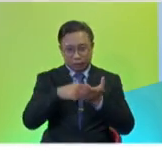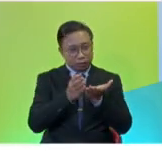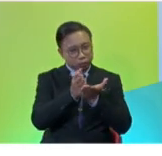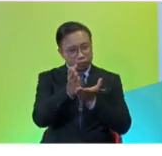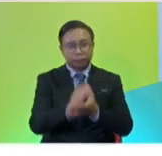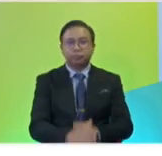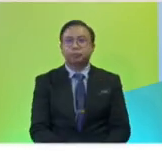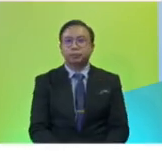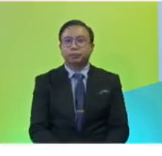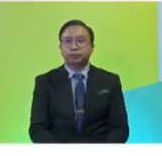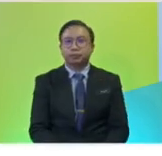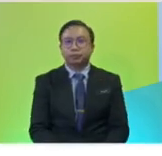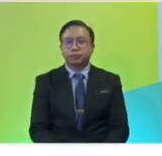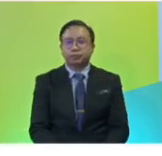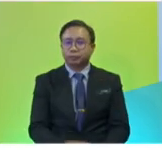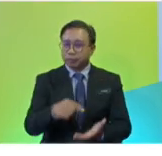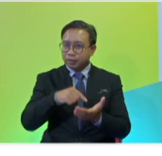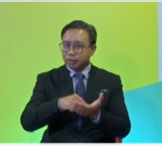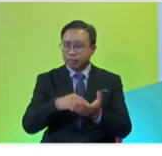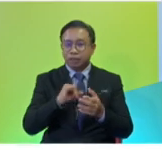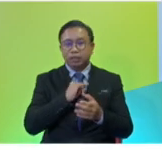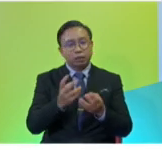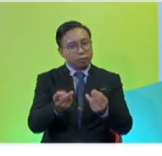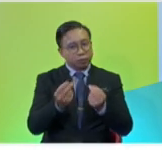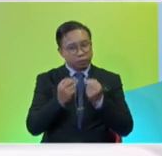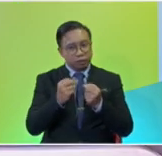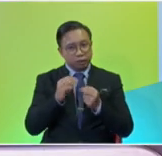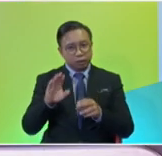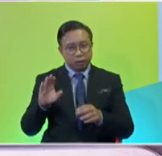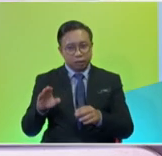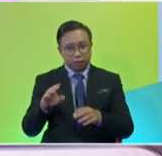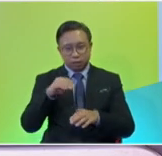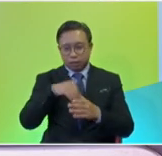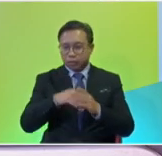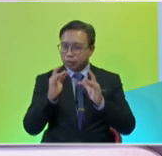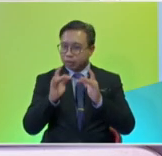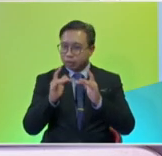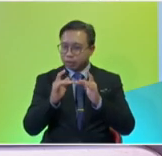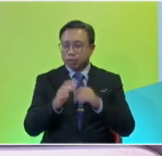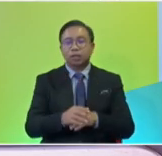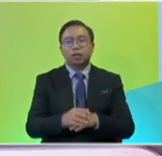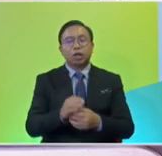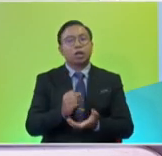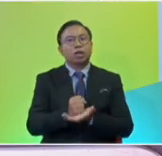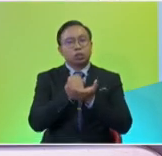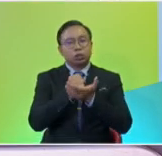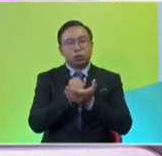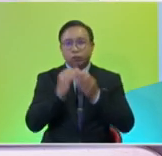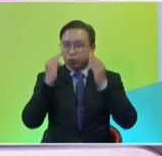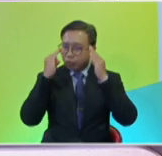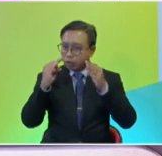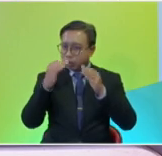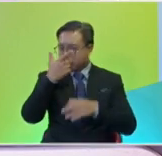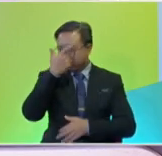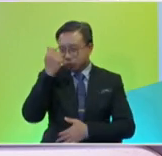oke di sini saya perlukan adik-adik di atas kalian tolong berfokus karena